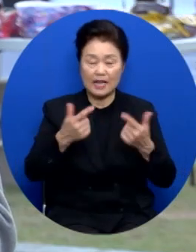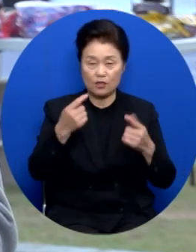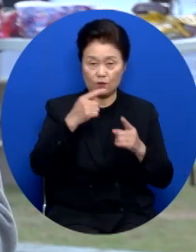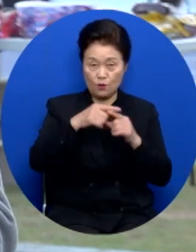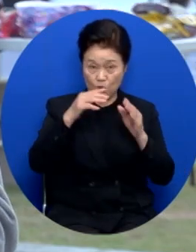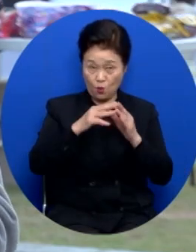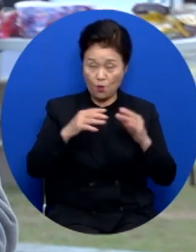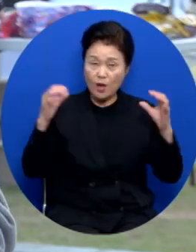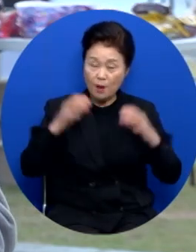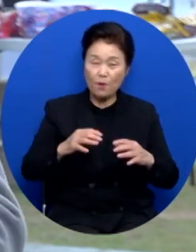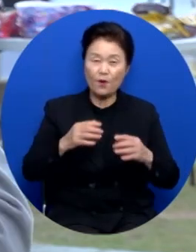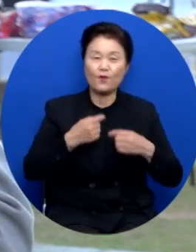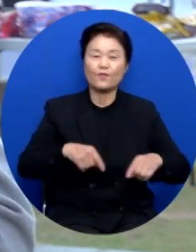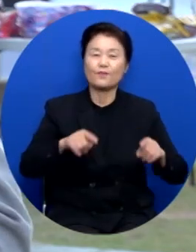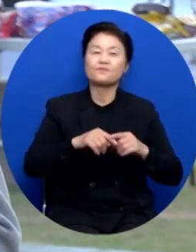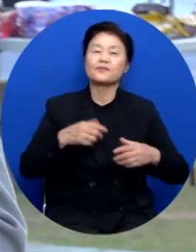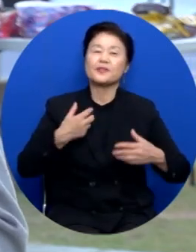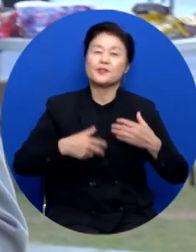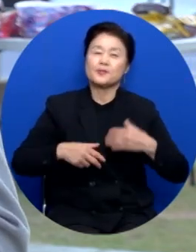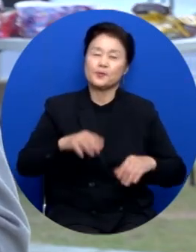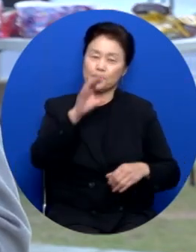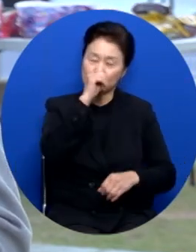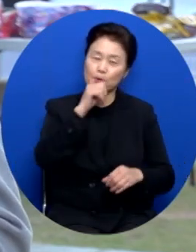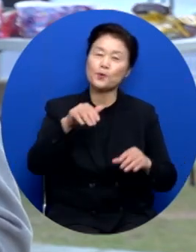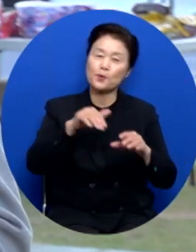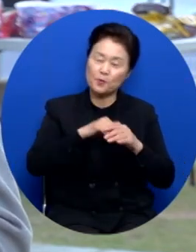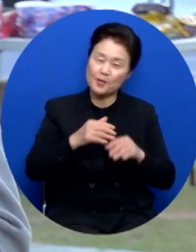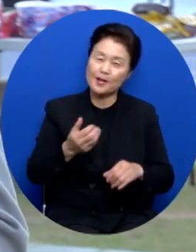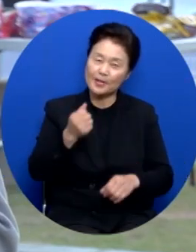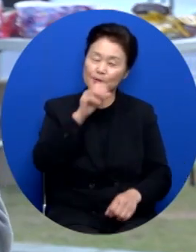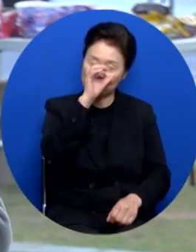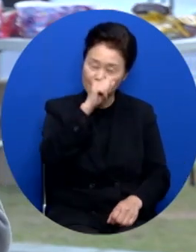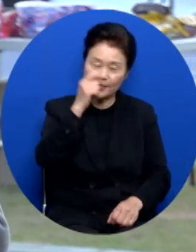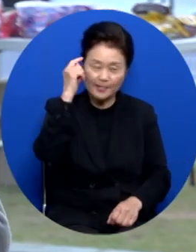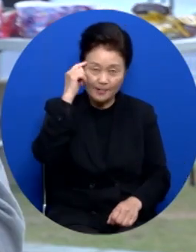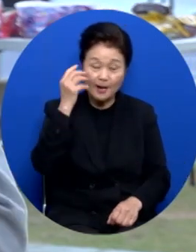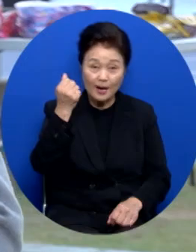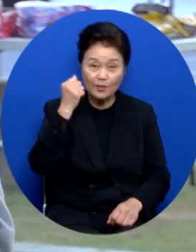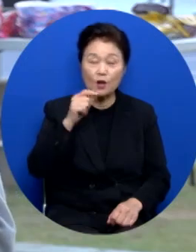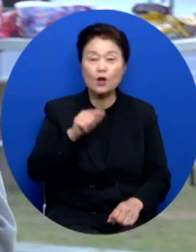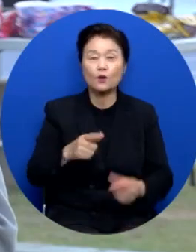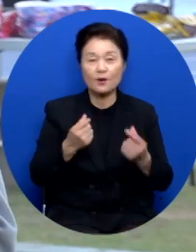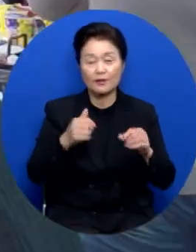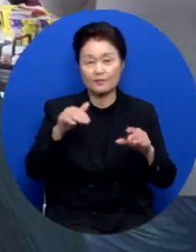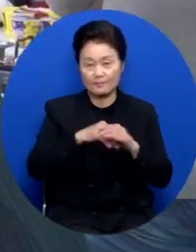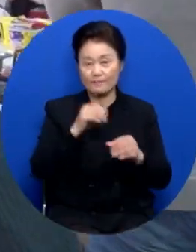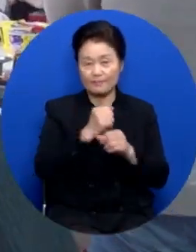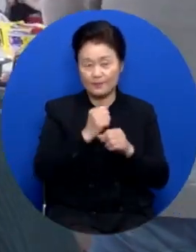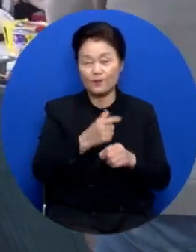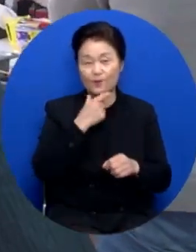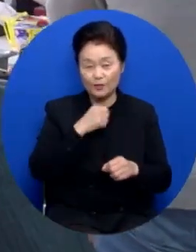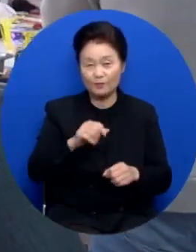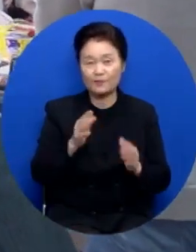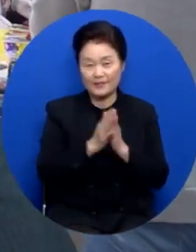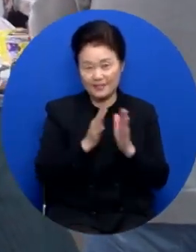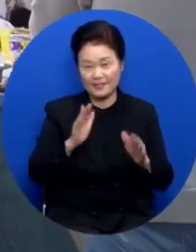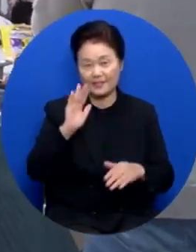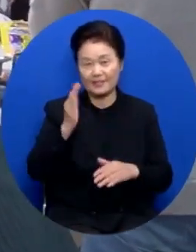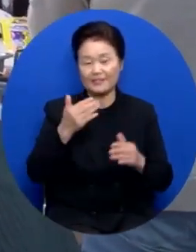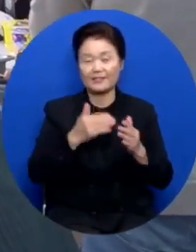함께 즐겁게 좋은 문화를 누렸으면 좋겠다. 또 그런 문화를 만들고 싶은 마음으로 처음 시작하게